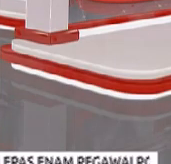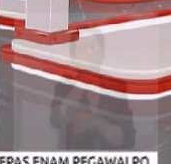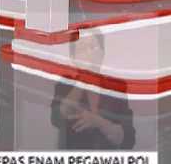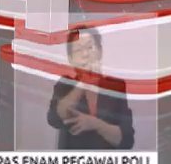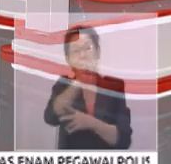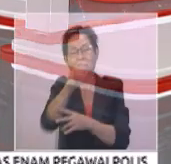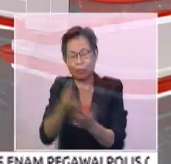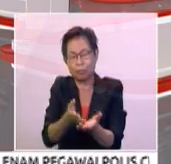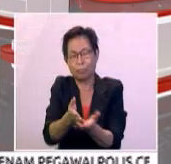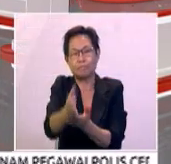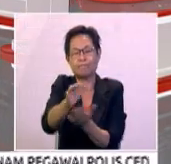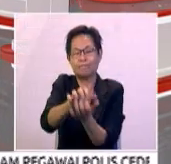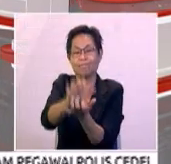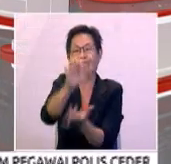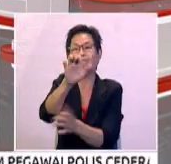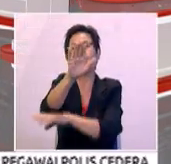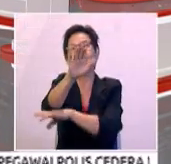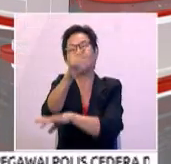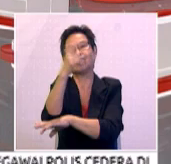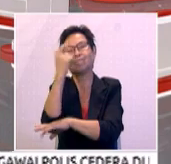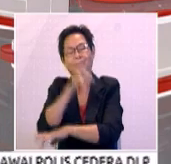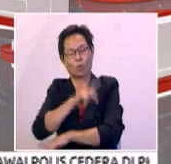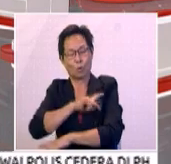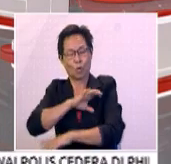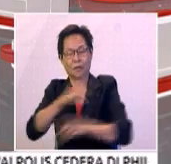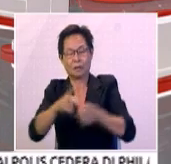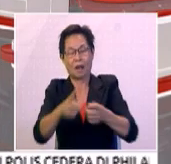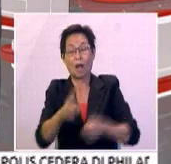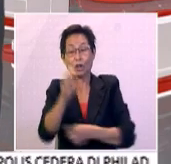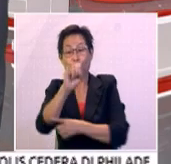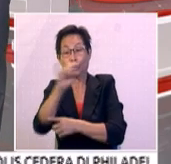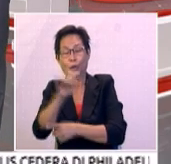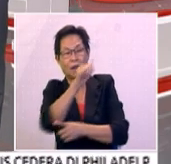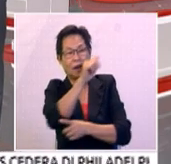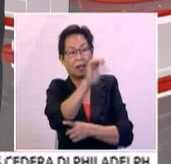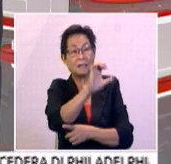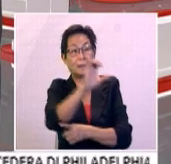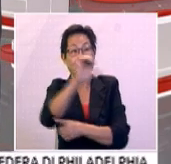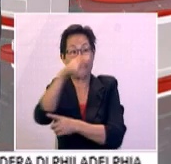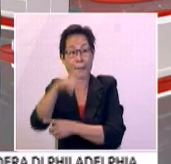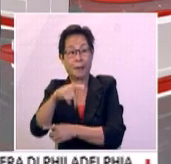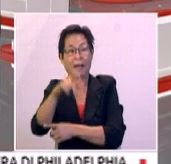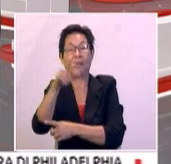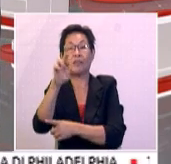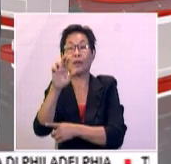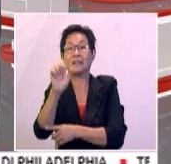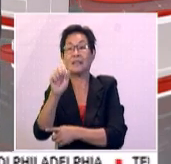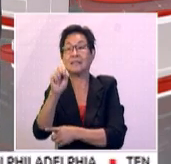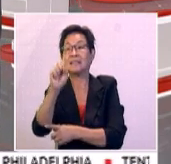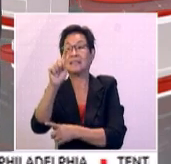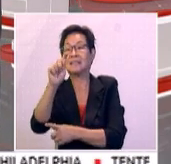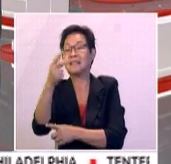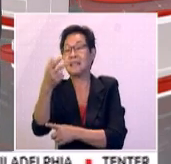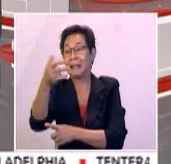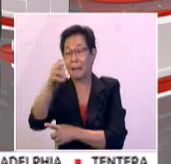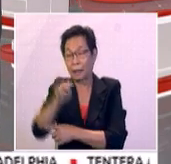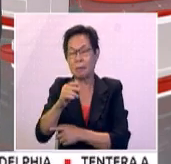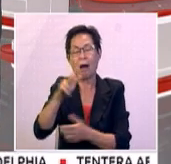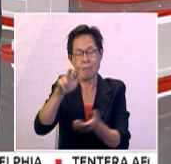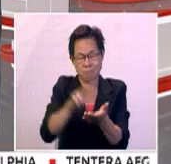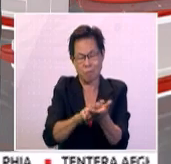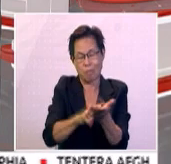USJ menghala ke Puchong petang tadi. Ketua Polis Daerah Subang Jaya ACP Risikin Satiman mengesahkan kejadian